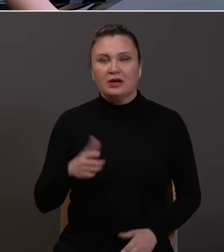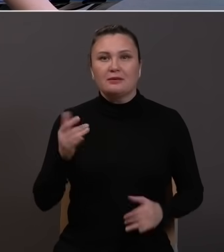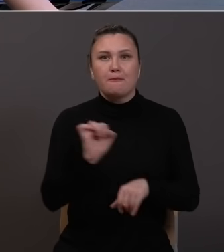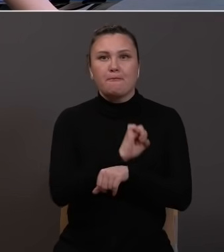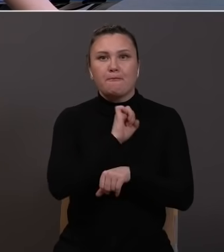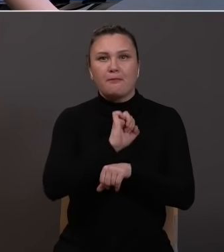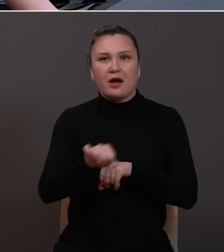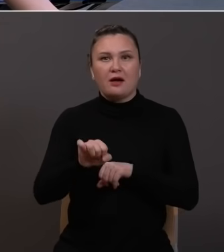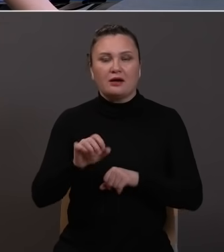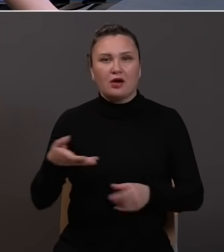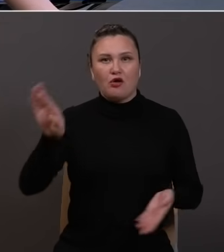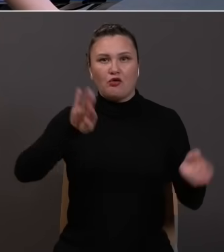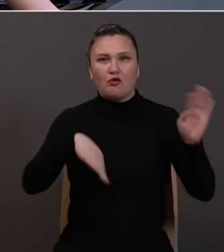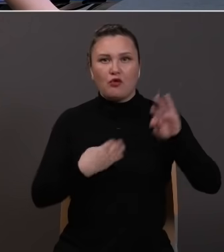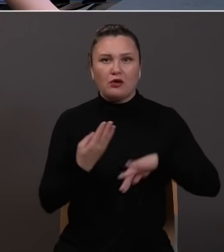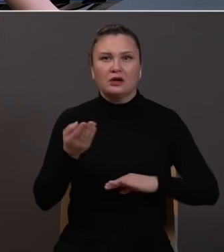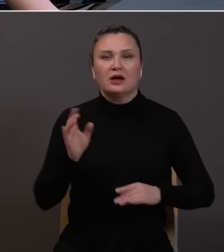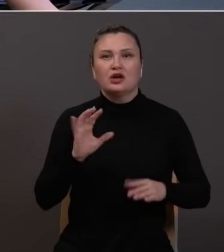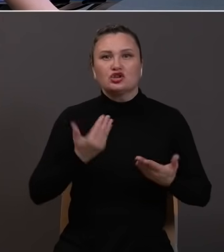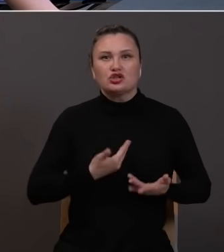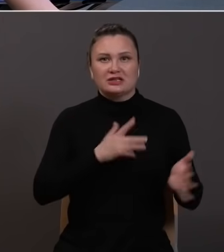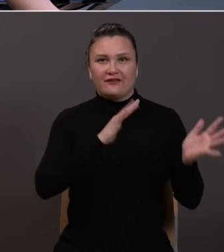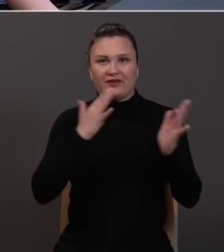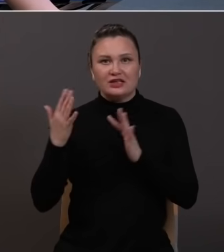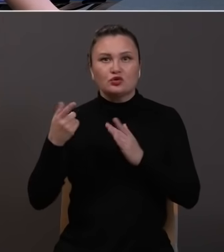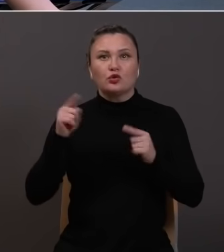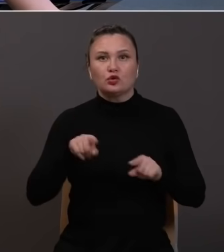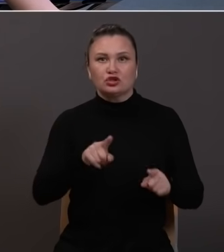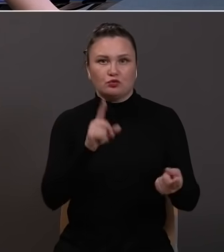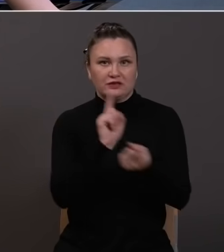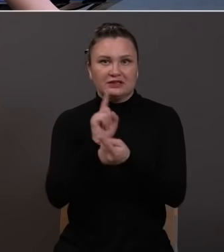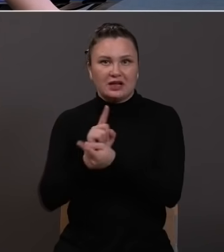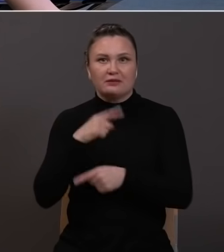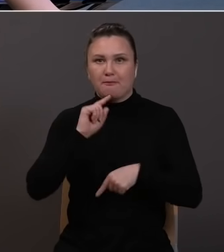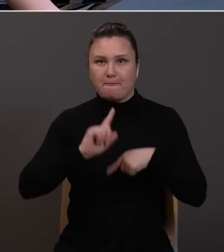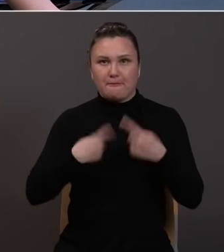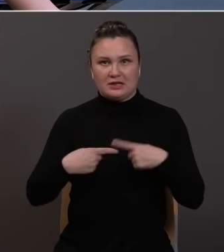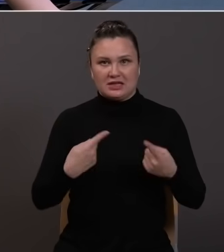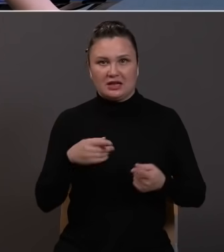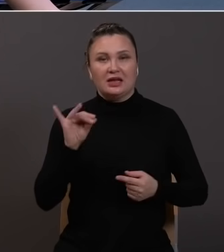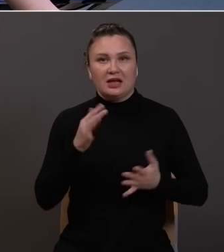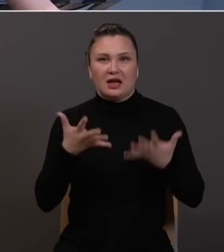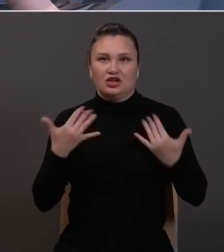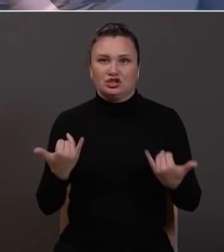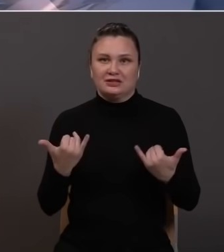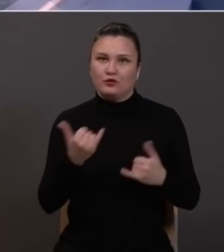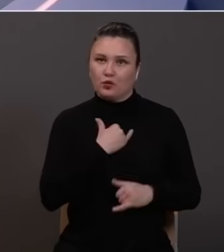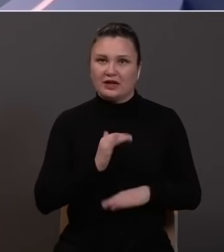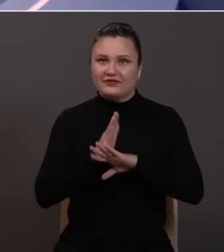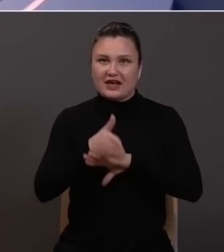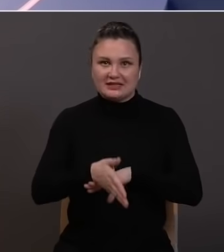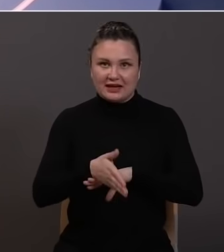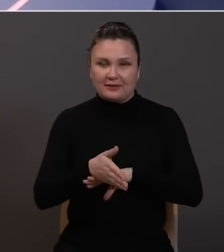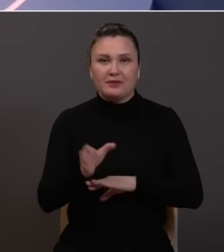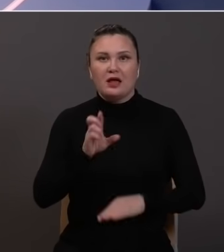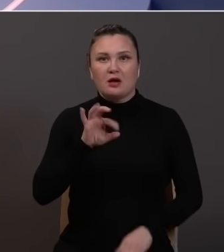Покорение горных вершин, жизнь в лесу – это то, с чем он сталкивается постоянно. И, конечно, сегодня у нас в